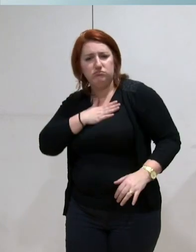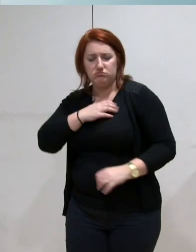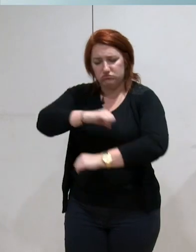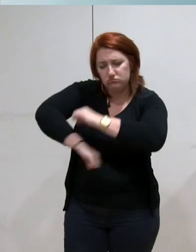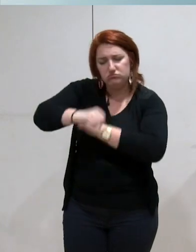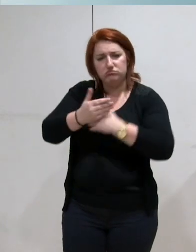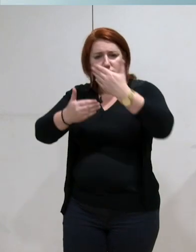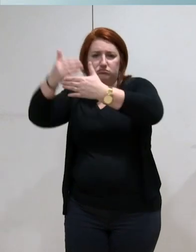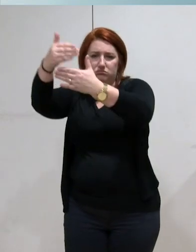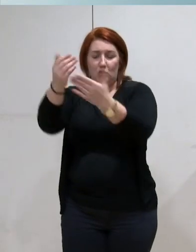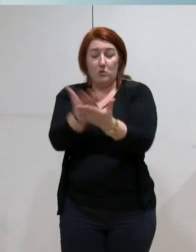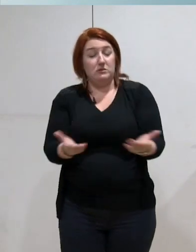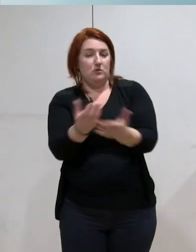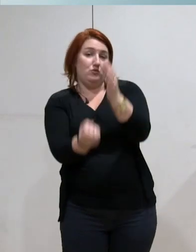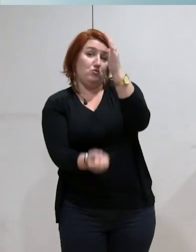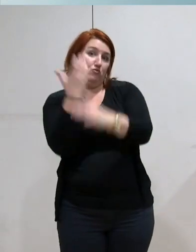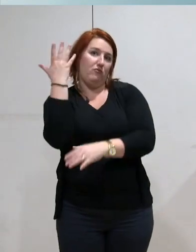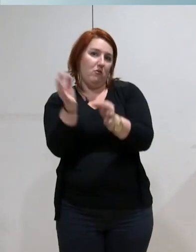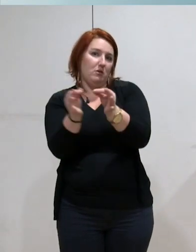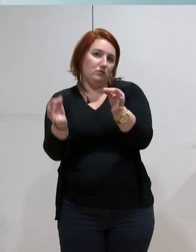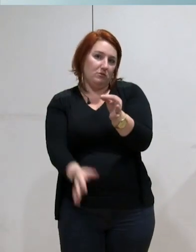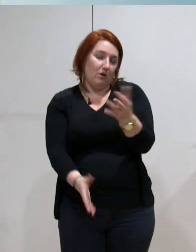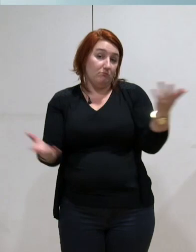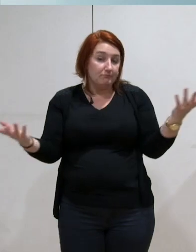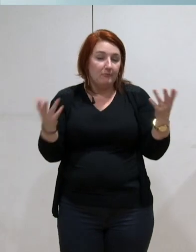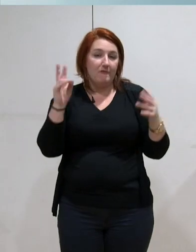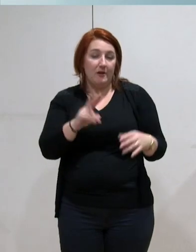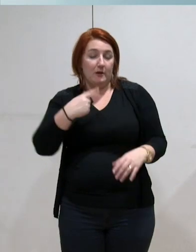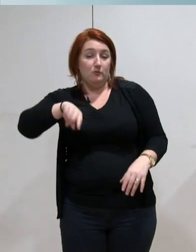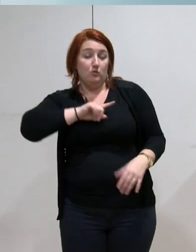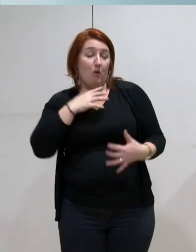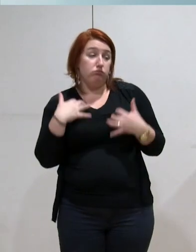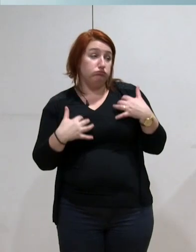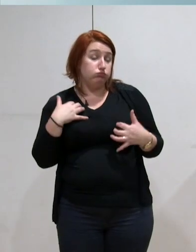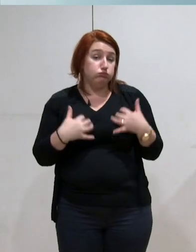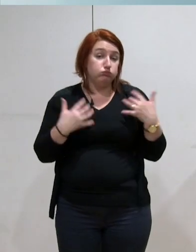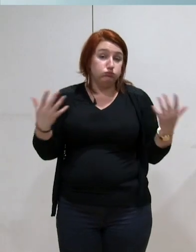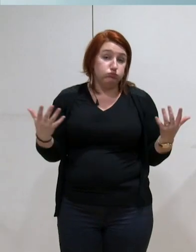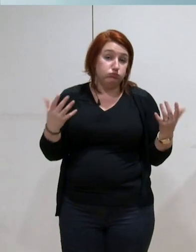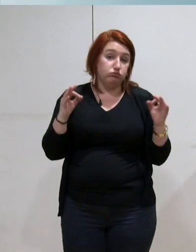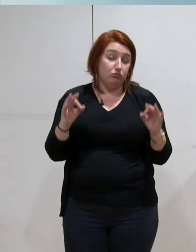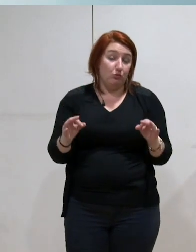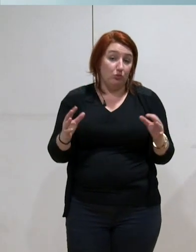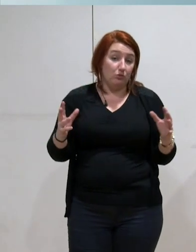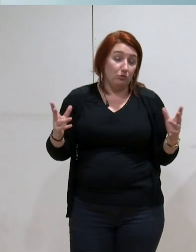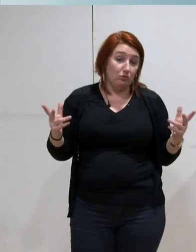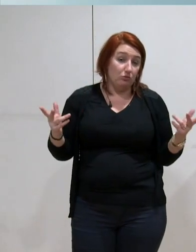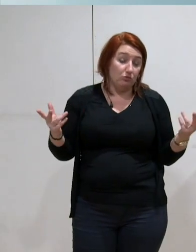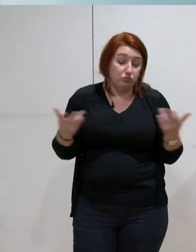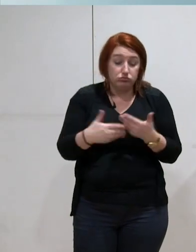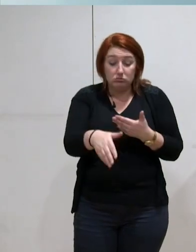quelque chose d'assez nouveau voilà donc nous sommes n restant un peu sur notre fin donc on